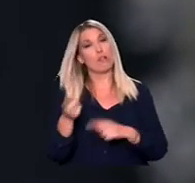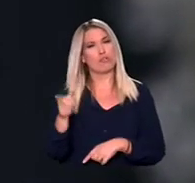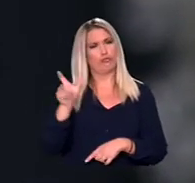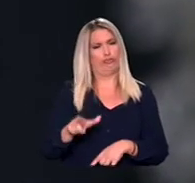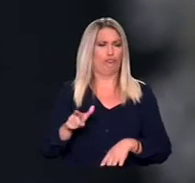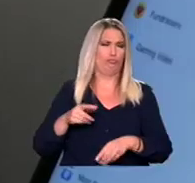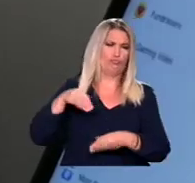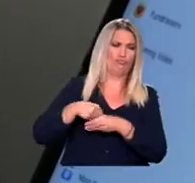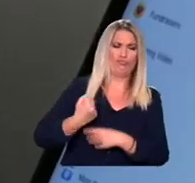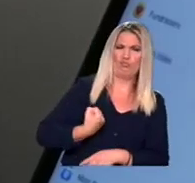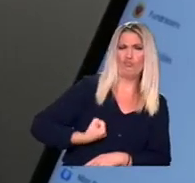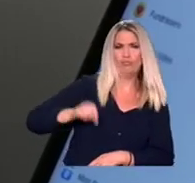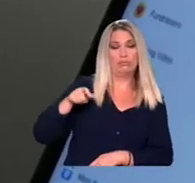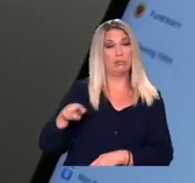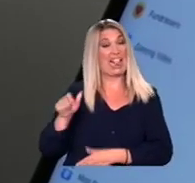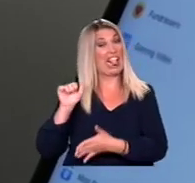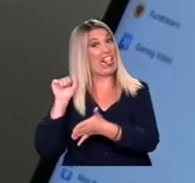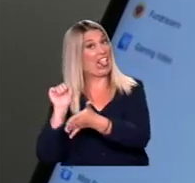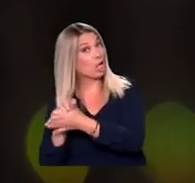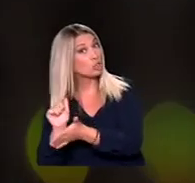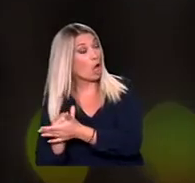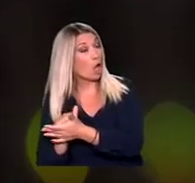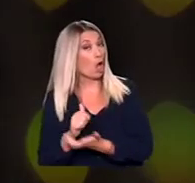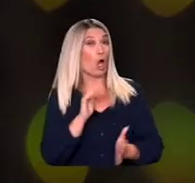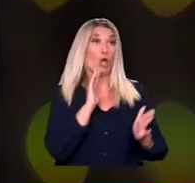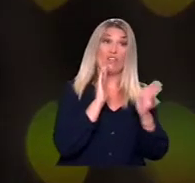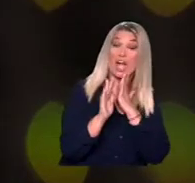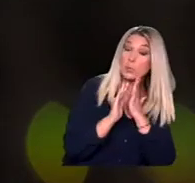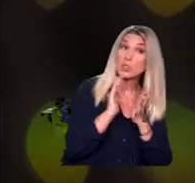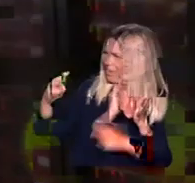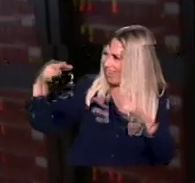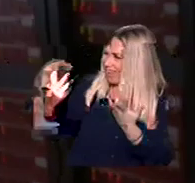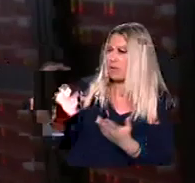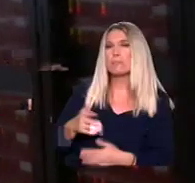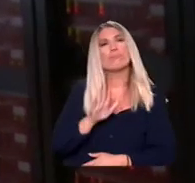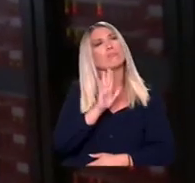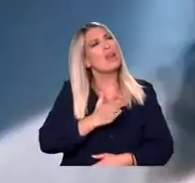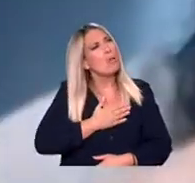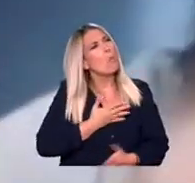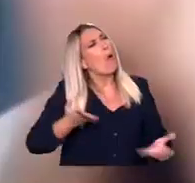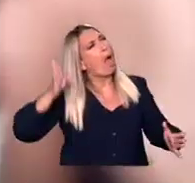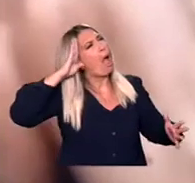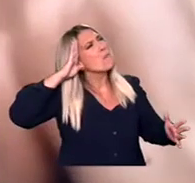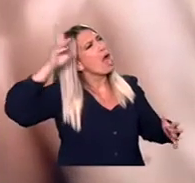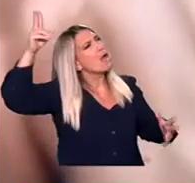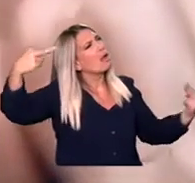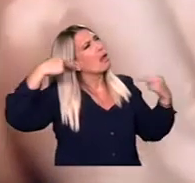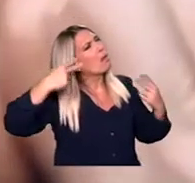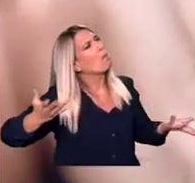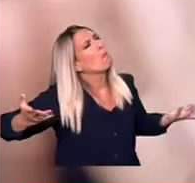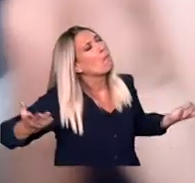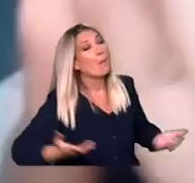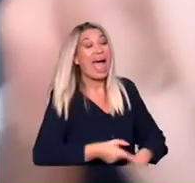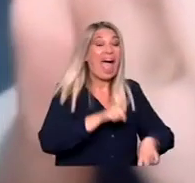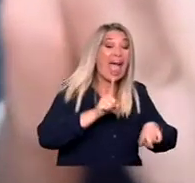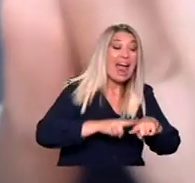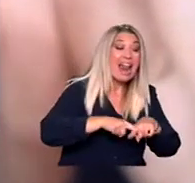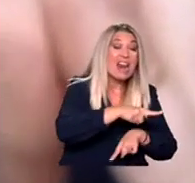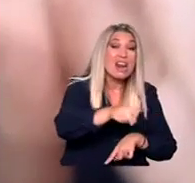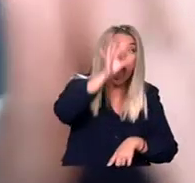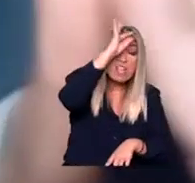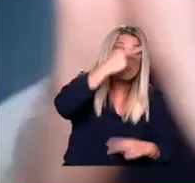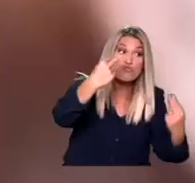γιατί όπως λέει, από εκεί τον παρακολουθούν μόνο οι αμέλημά του, μην το παρακολουθούν οι ελληνικές υπηρεσίες. Οι ελληνικές υπηρεσίες δεν μπορούν να